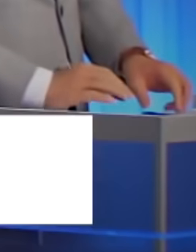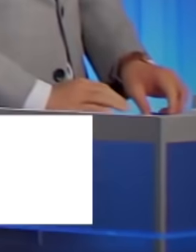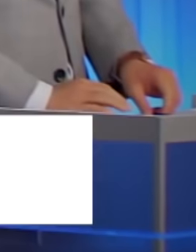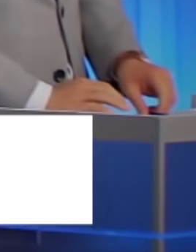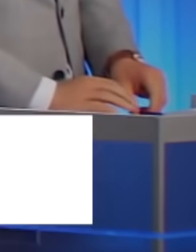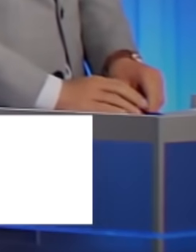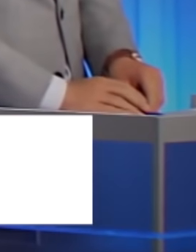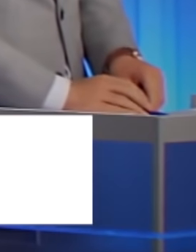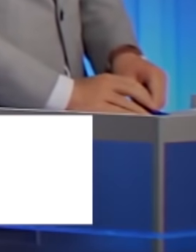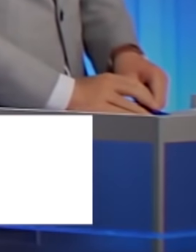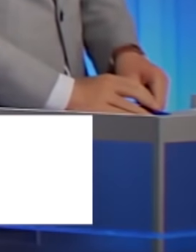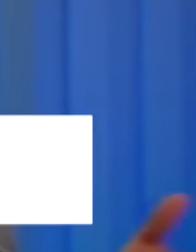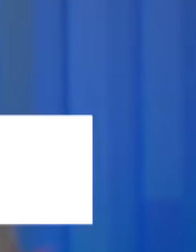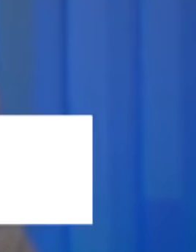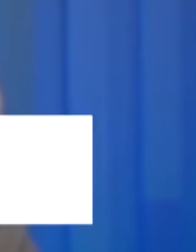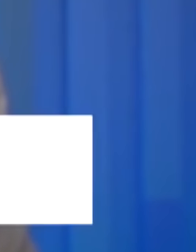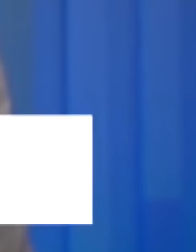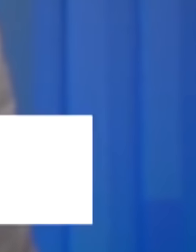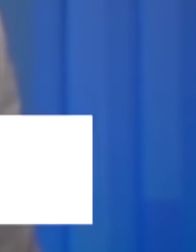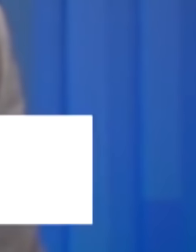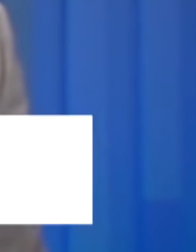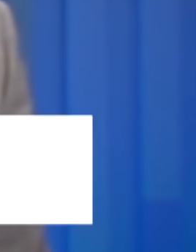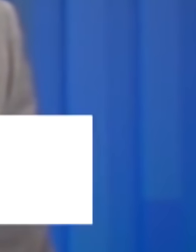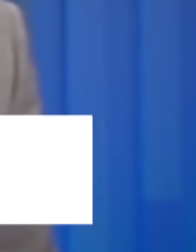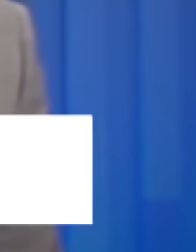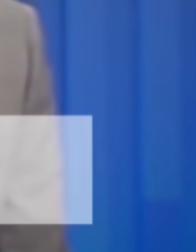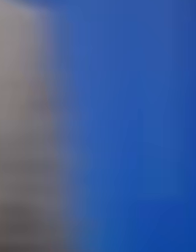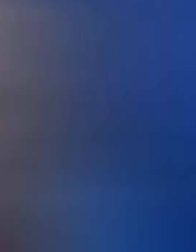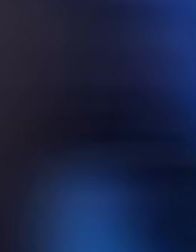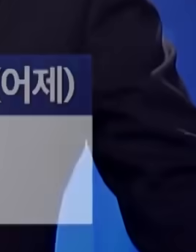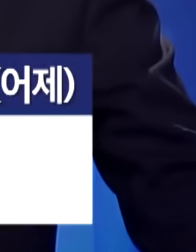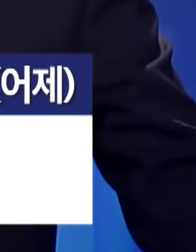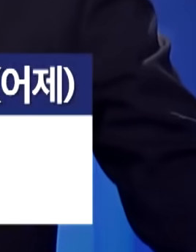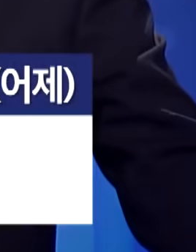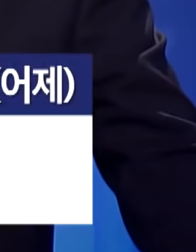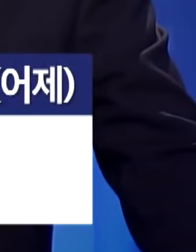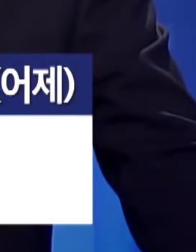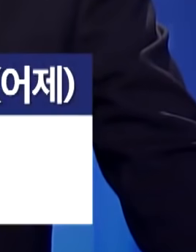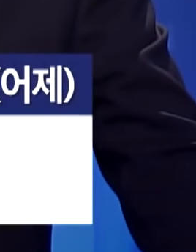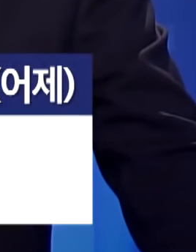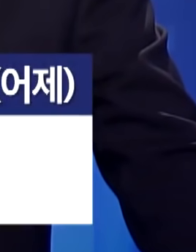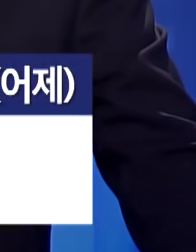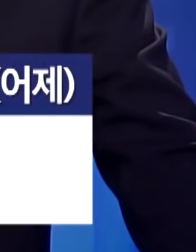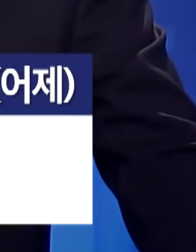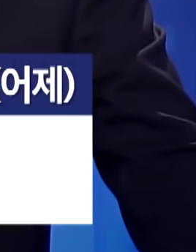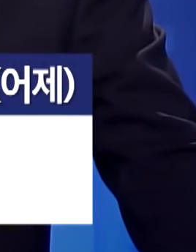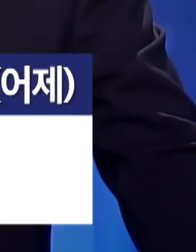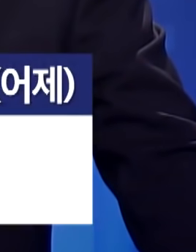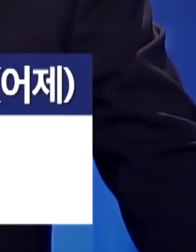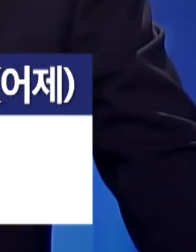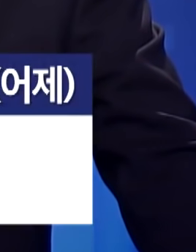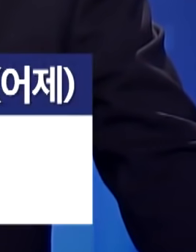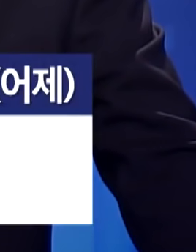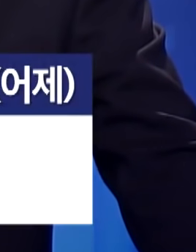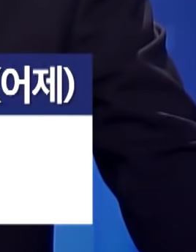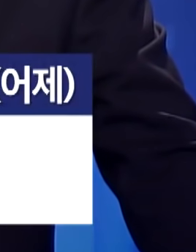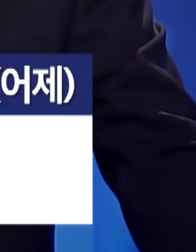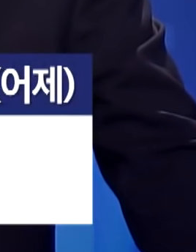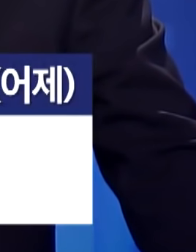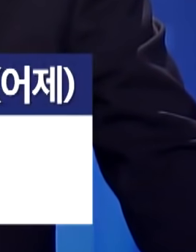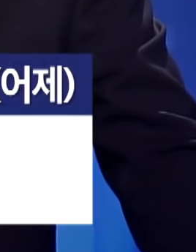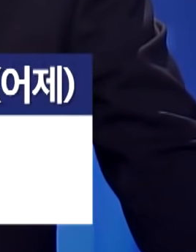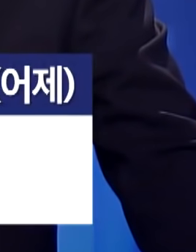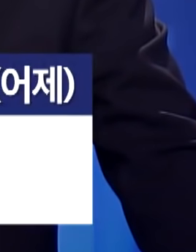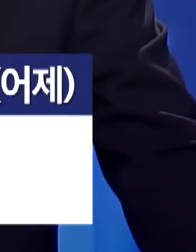주도했었다고 말씀을 여러 차례 하셨는데 어떤 공공성을 확보를 하셨는지. 지난번 국민의힘 게이트라고 하는 것,